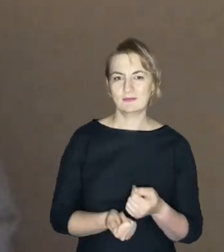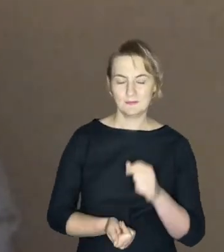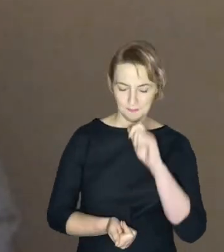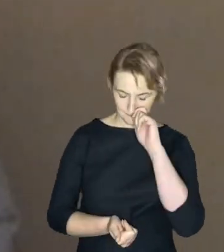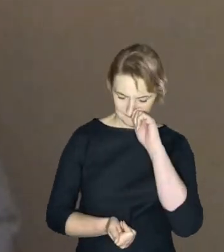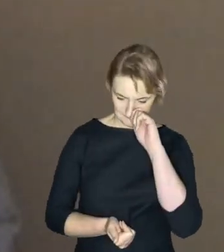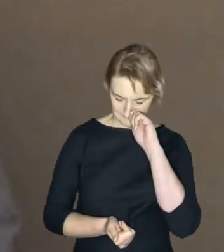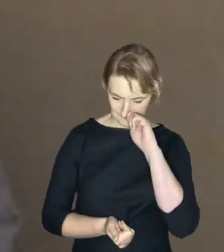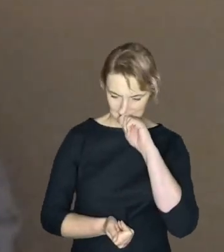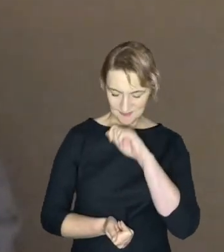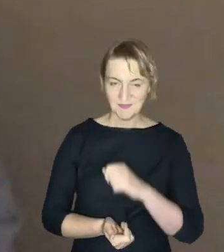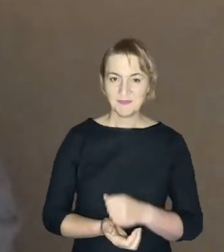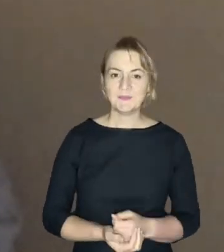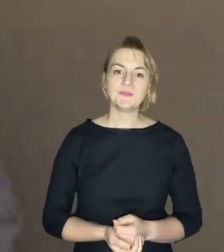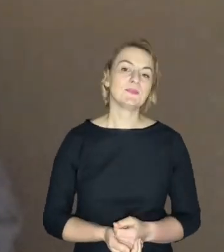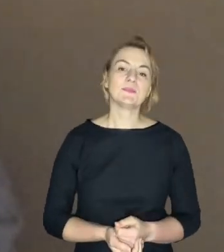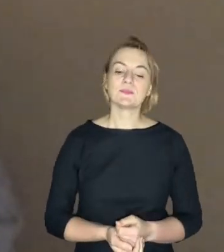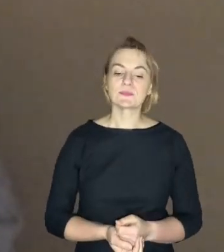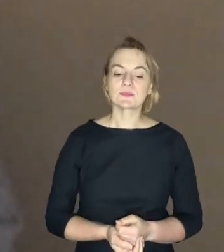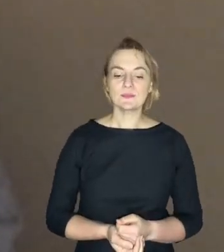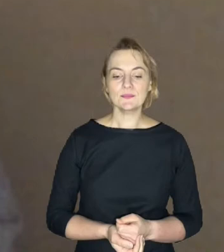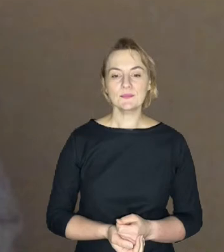jednocześnie. Więc